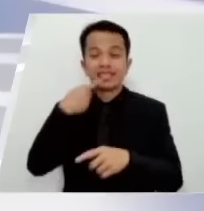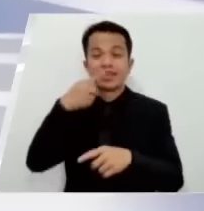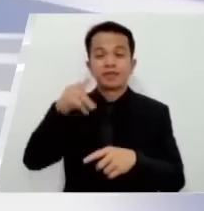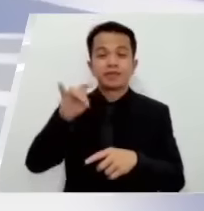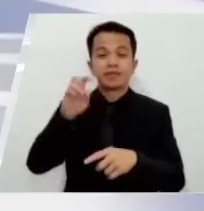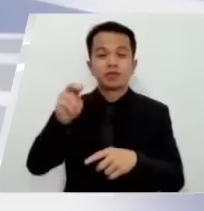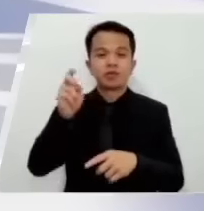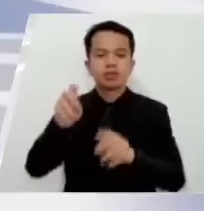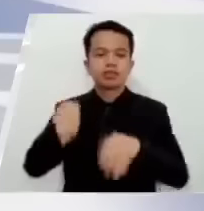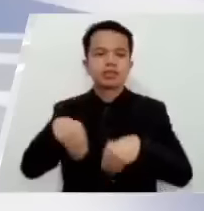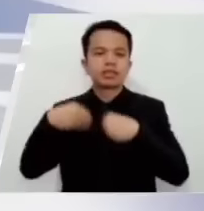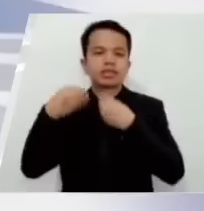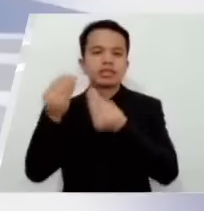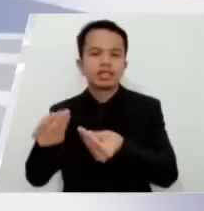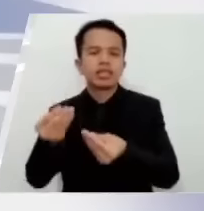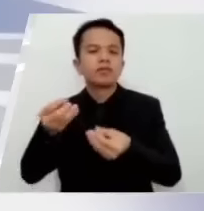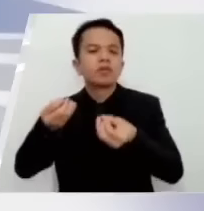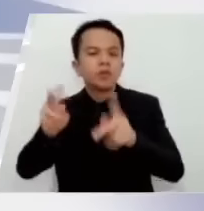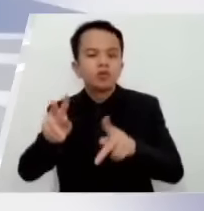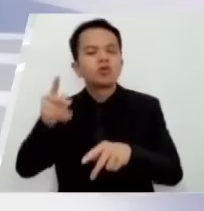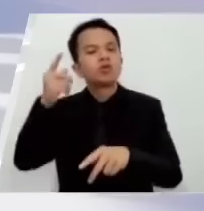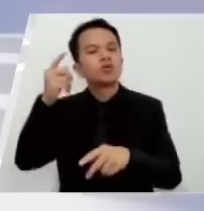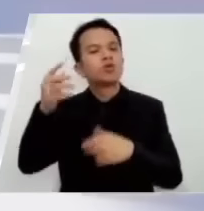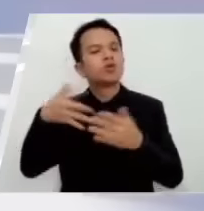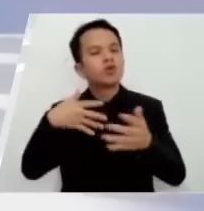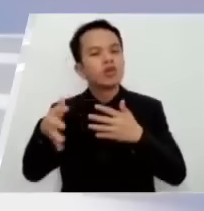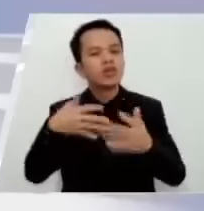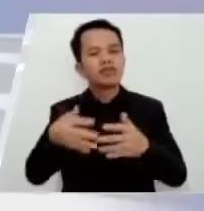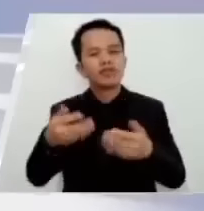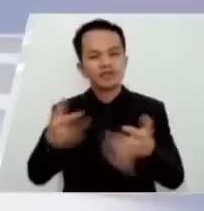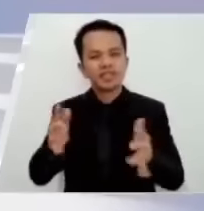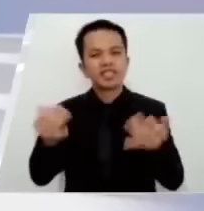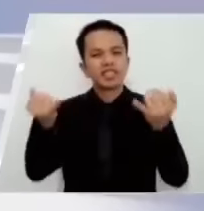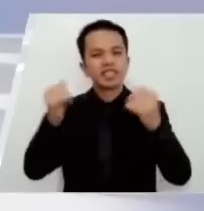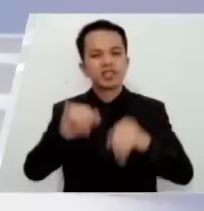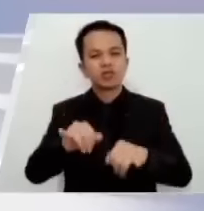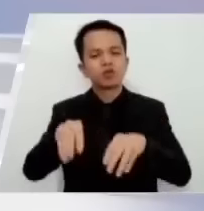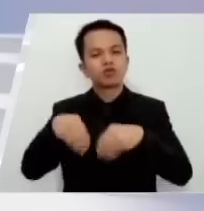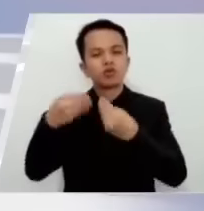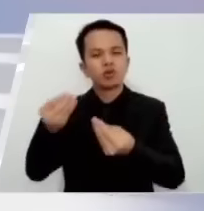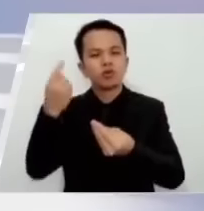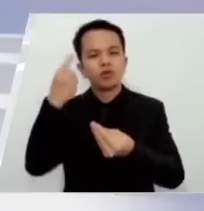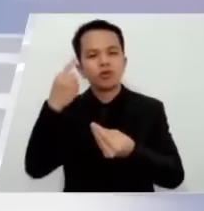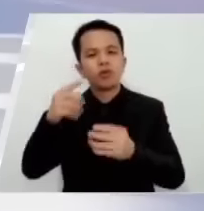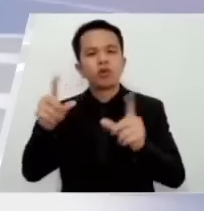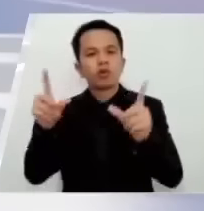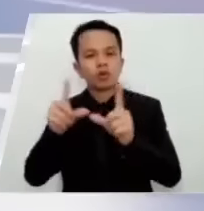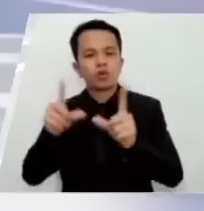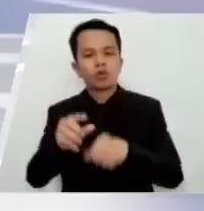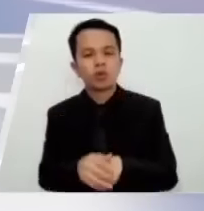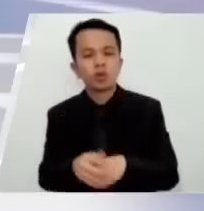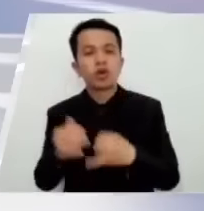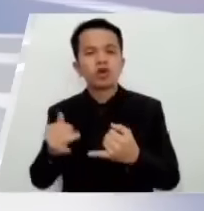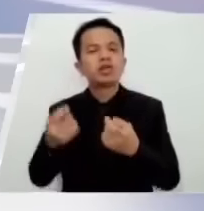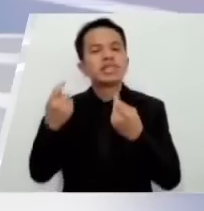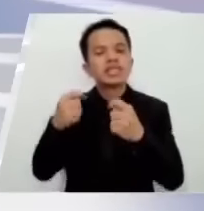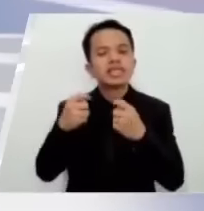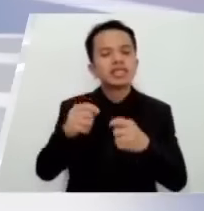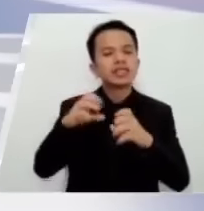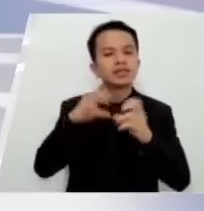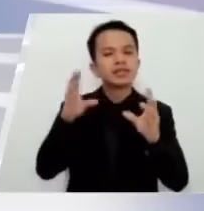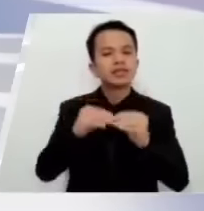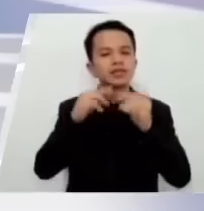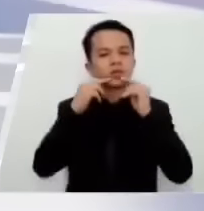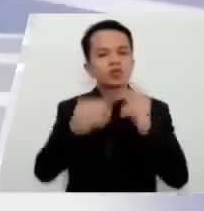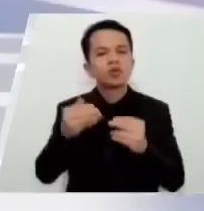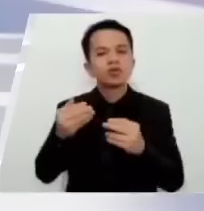rin daw ng pagkakataon Kahit yung mga naisyuhan na ng consolidated na prangkisa Sinusubukan pa ng GMA integrated news